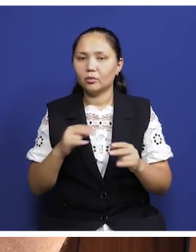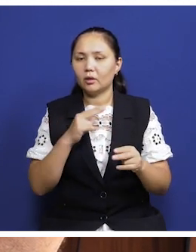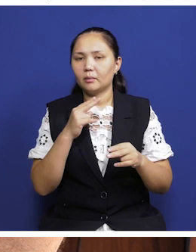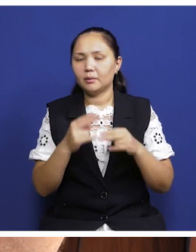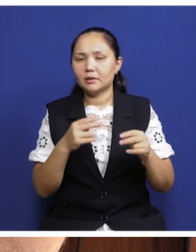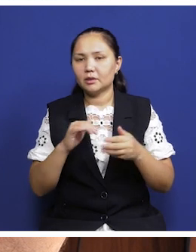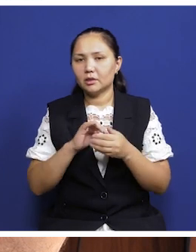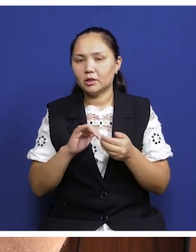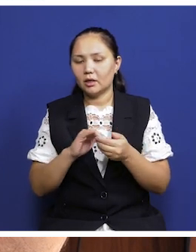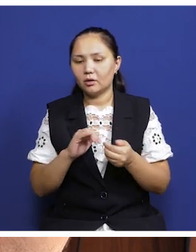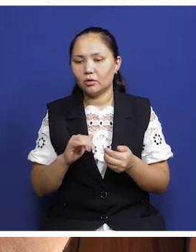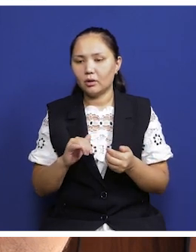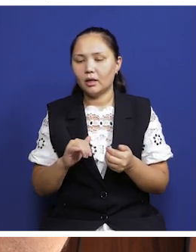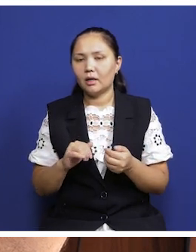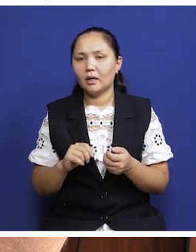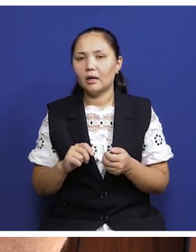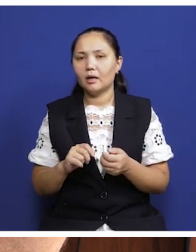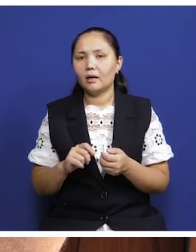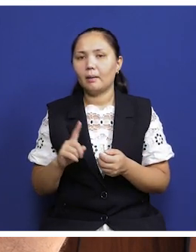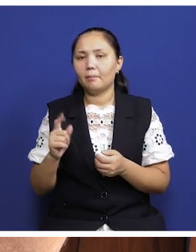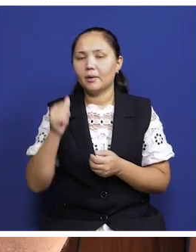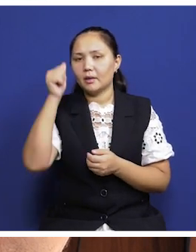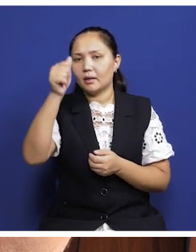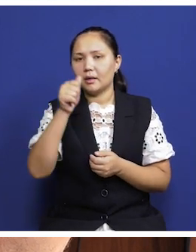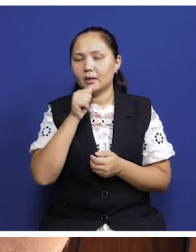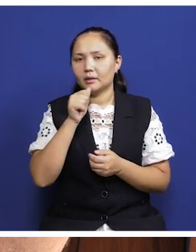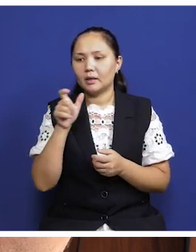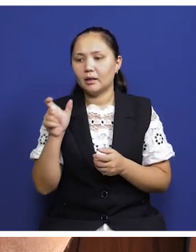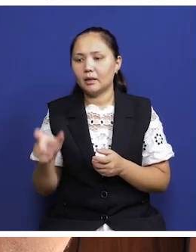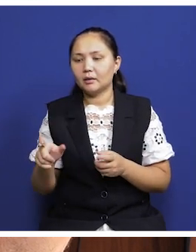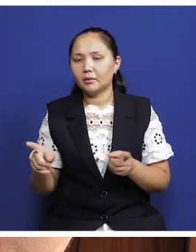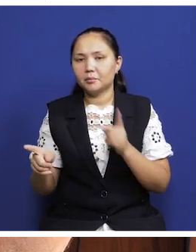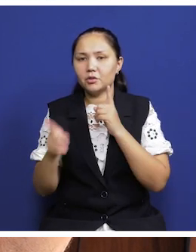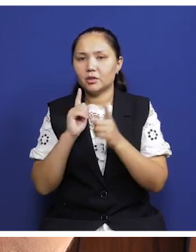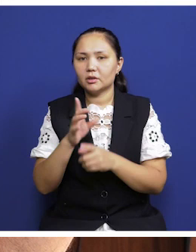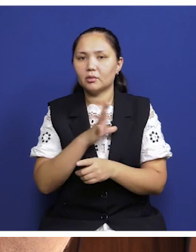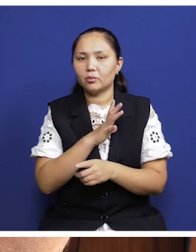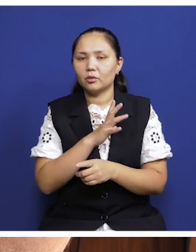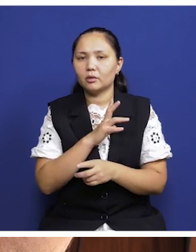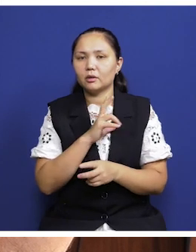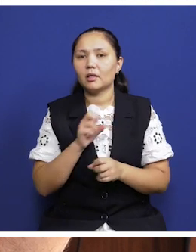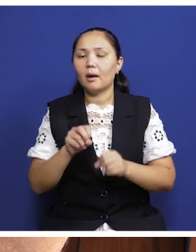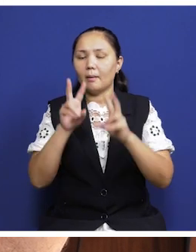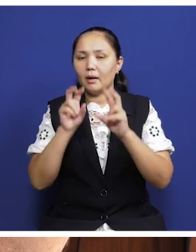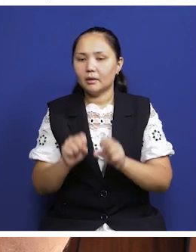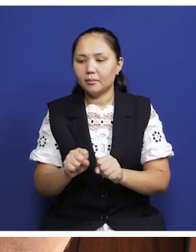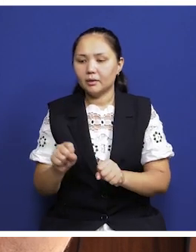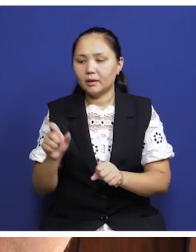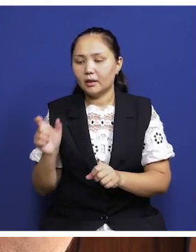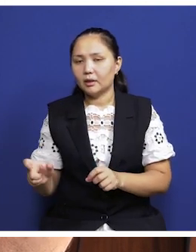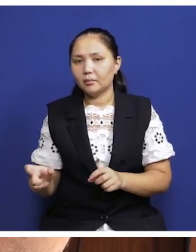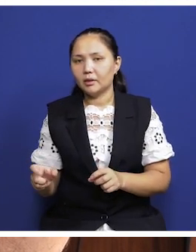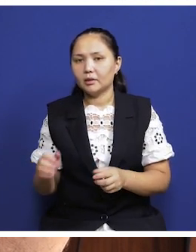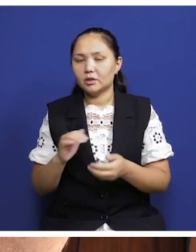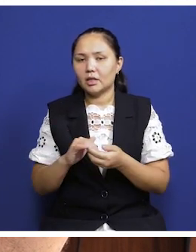үшін арнайы 1.5 ай бойы ол халықпенен жиналыстар жасап, арнайы мамандар ұлыс мекемелерінен шақырып,